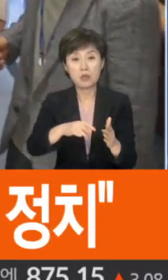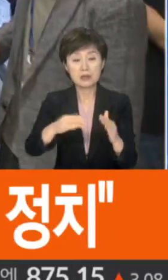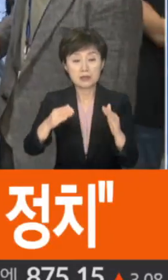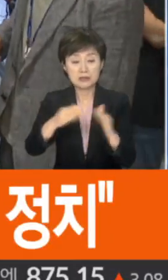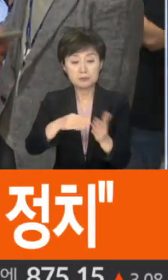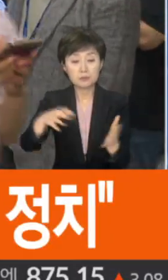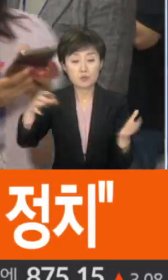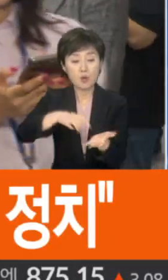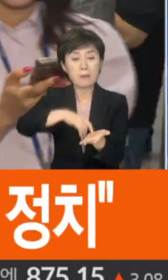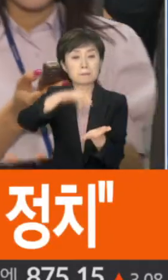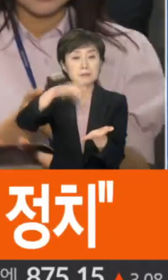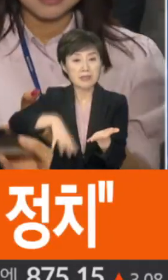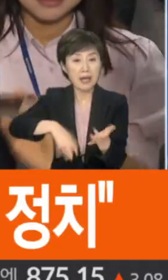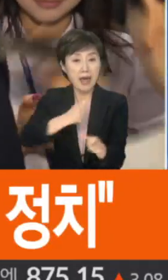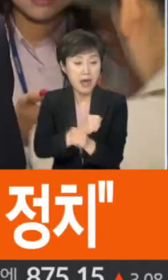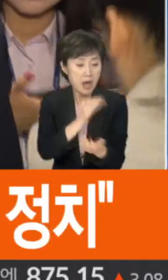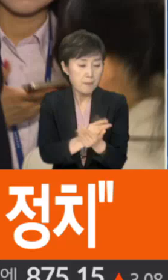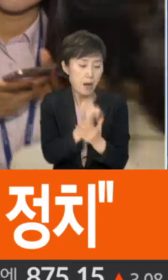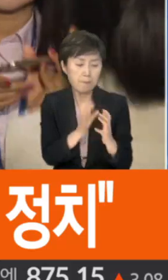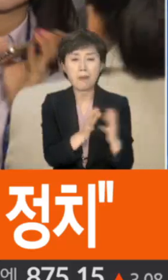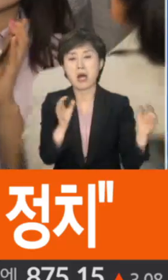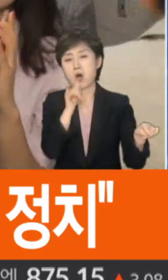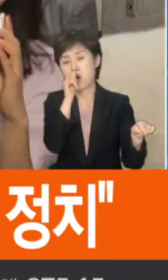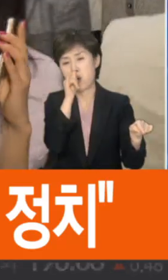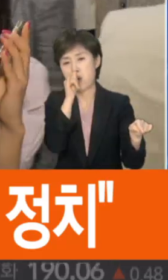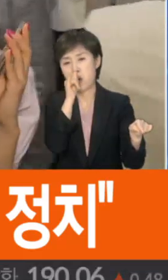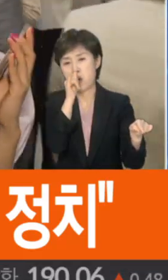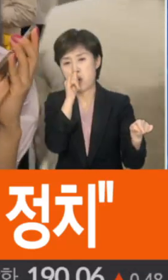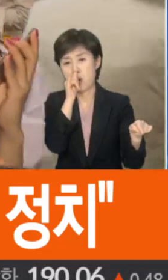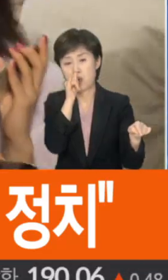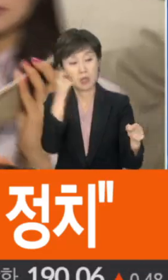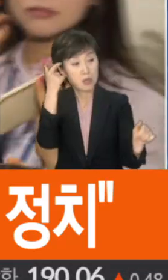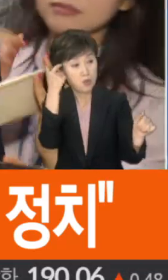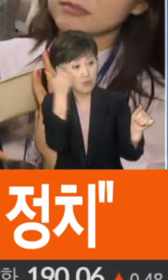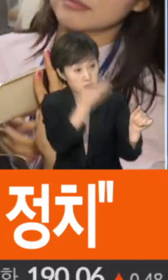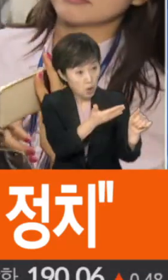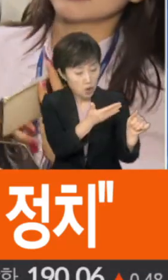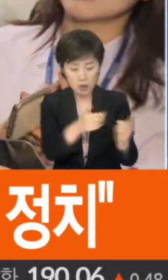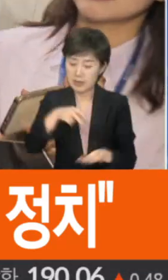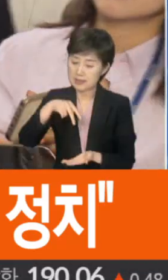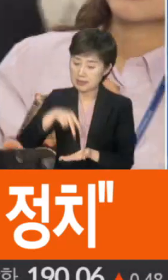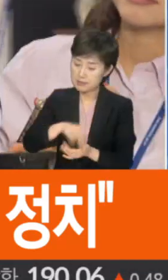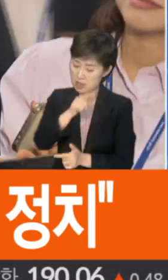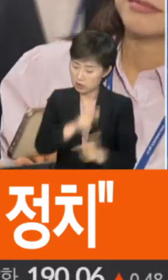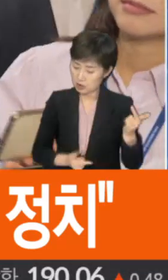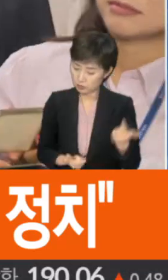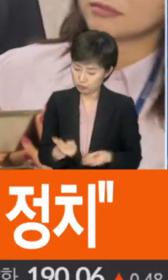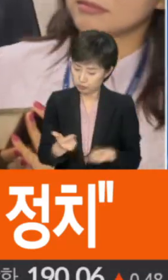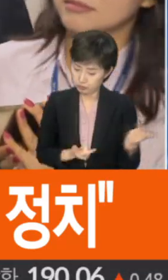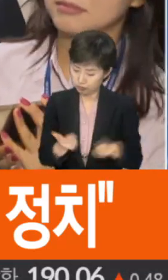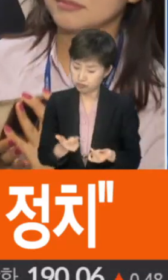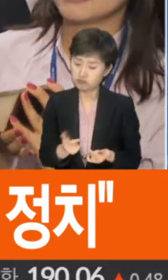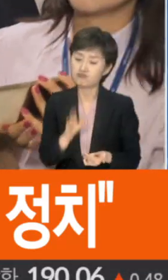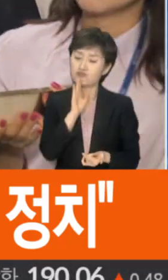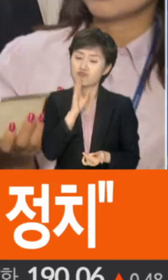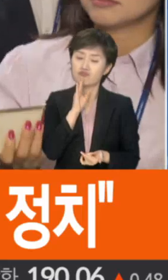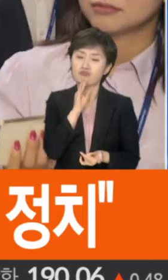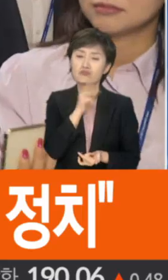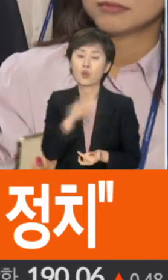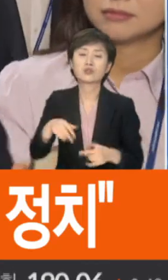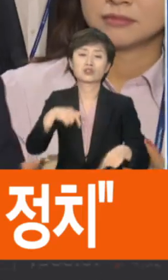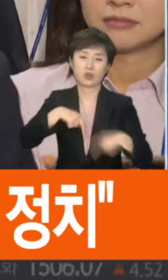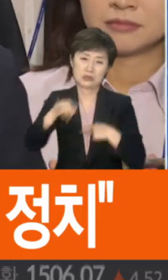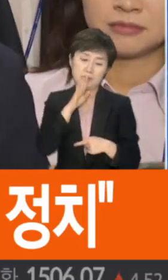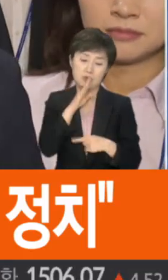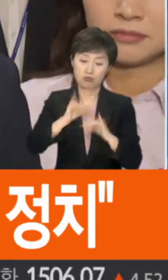개편론을 두고 갑론을박이 이어지고 있는데요. 이 후보 관련 질문에 다양한 입장을 조정하는 게 정치라며 국민